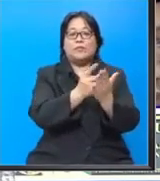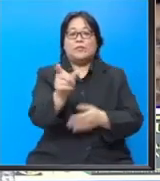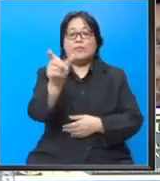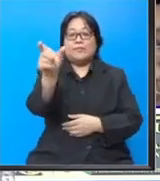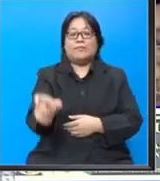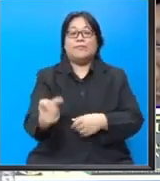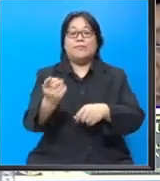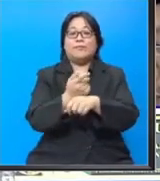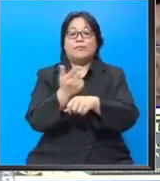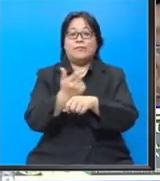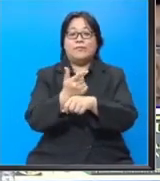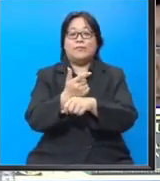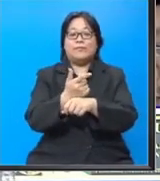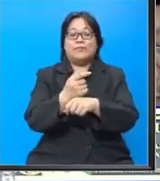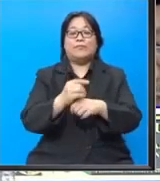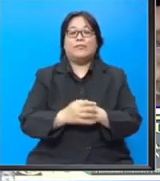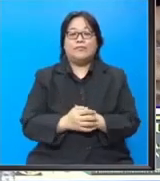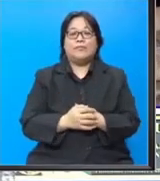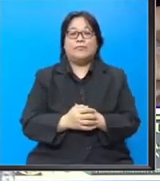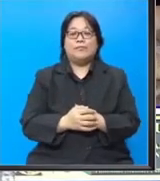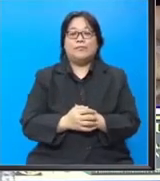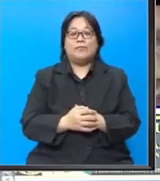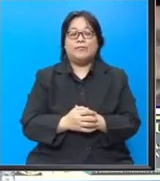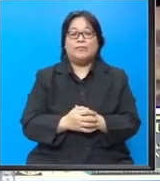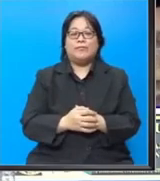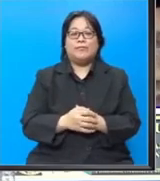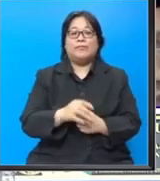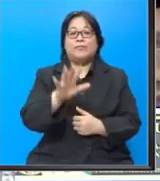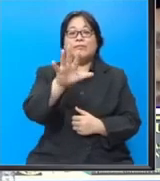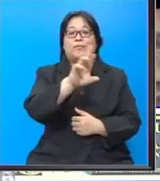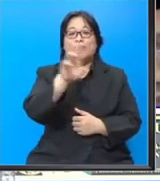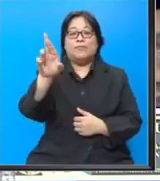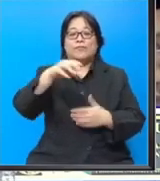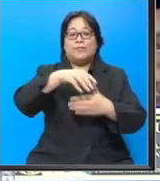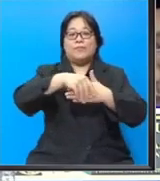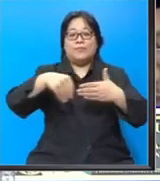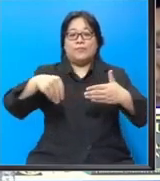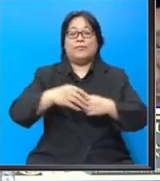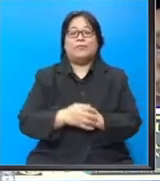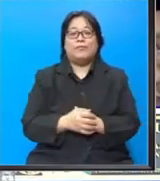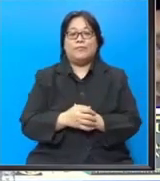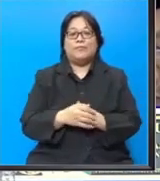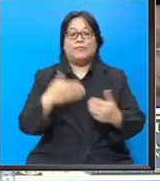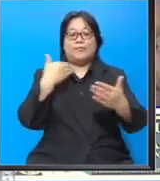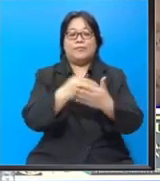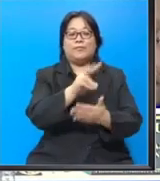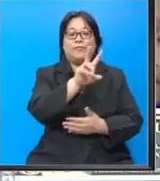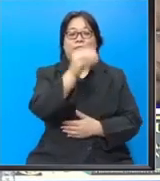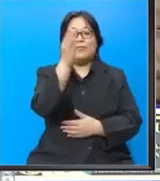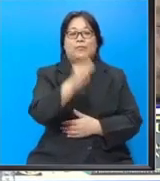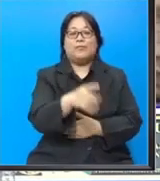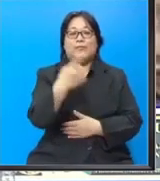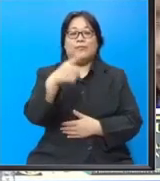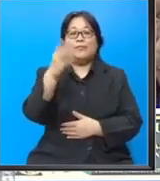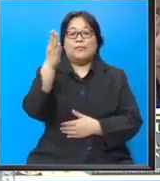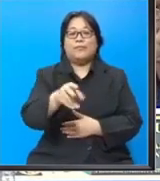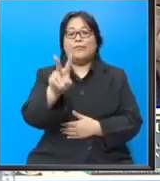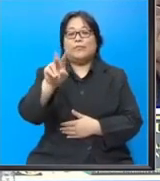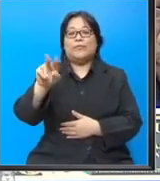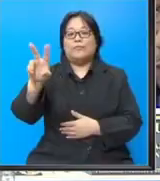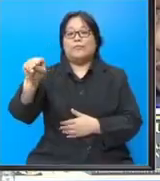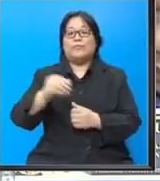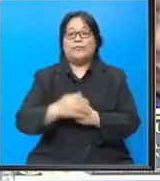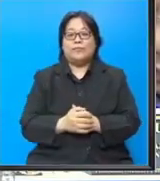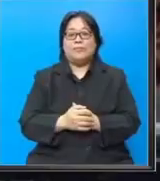seorang pelatih di bawah program ini adalah sebanyak 5000 Ringgit Kakak 2016 2020